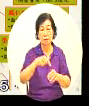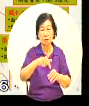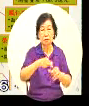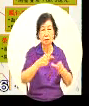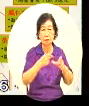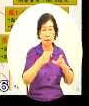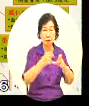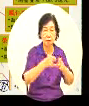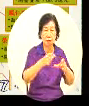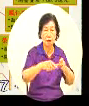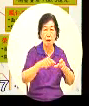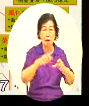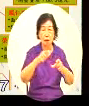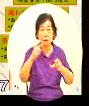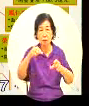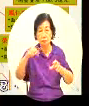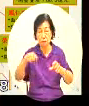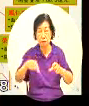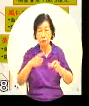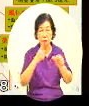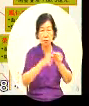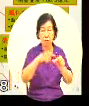定在旁边。